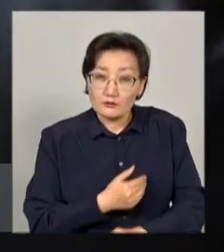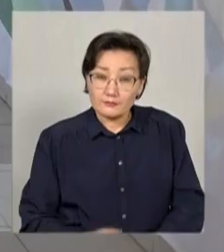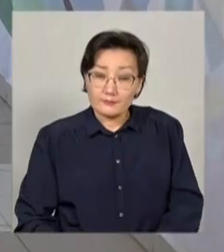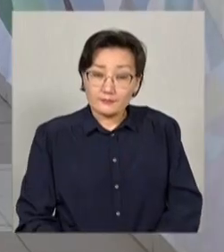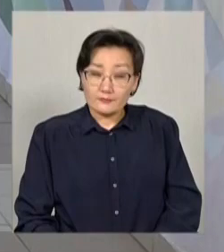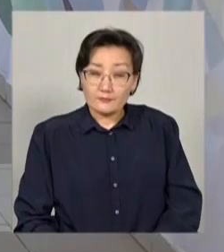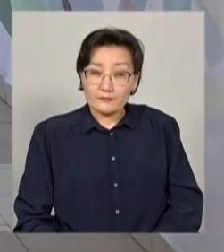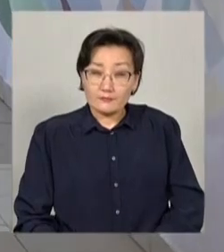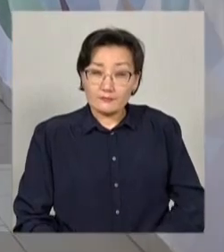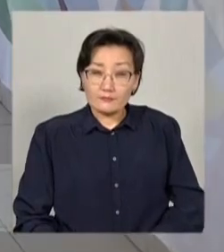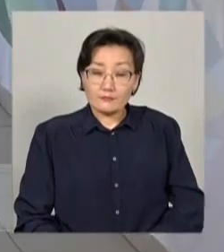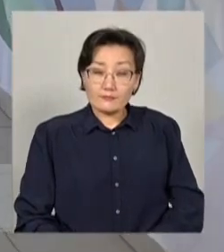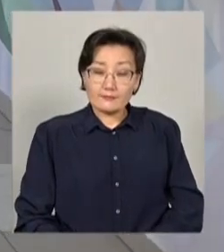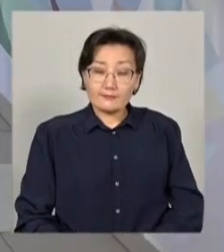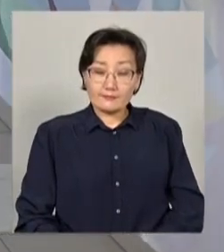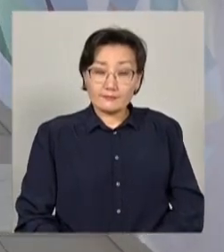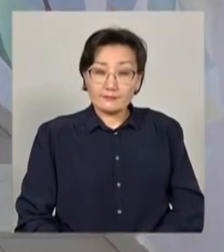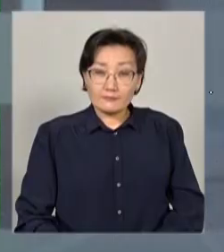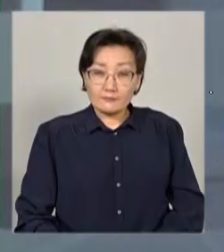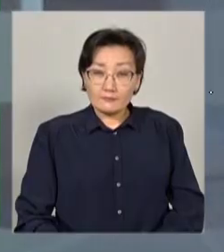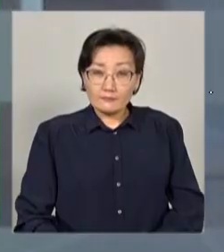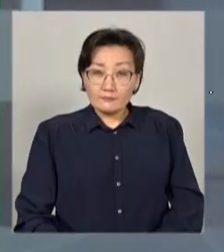Оразай Нұртайұлы, Медет Саматұлы, Алматы телеарнасы.